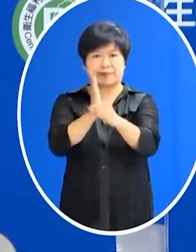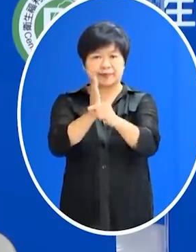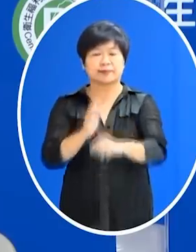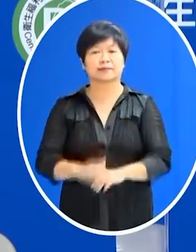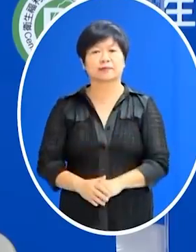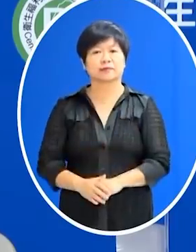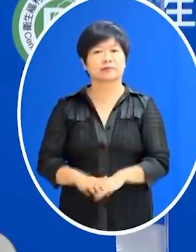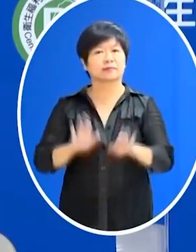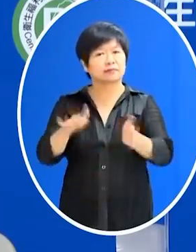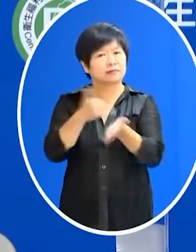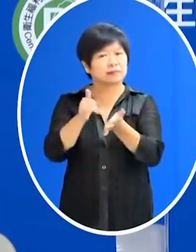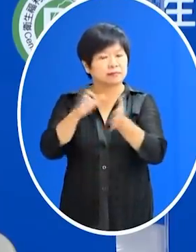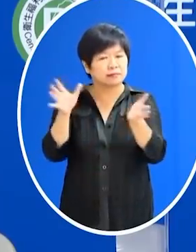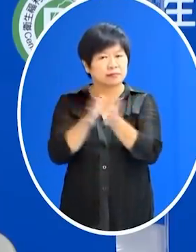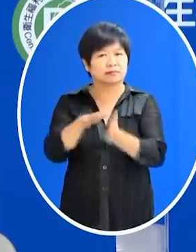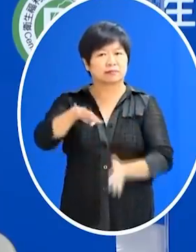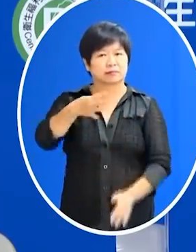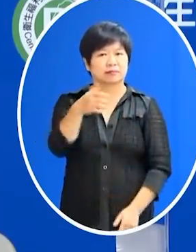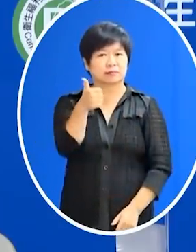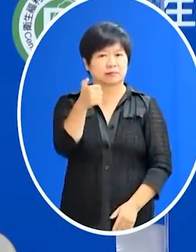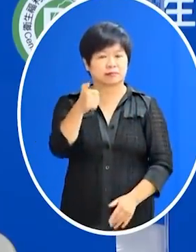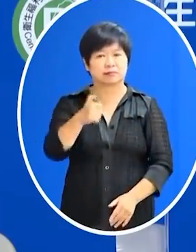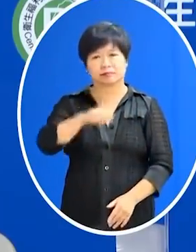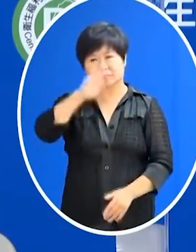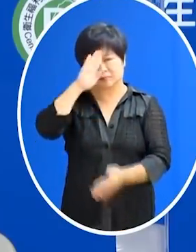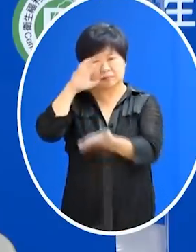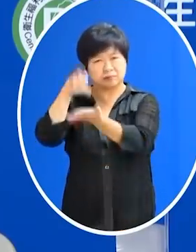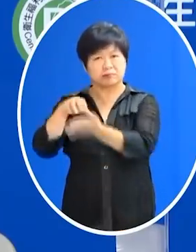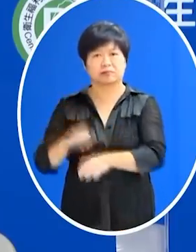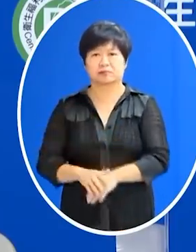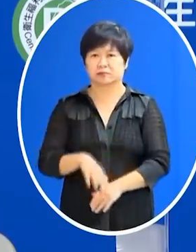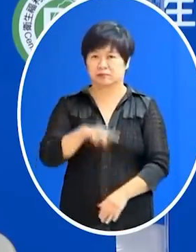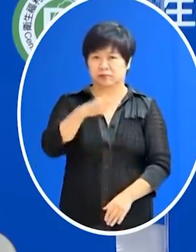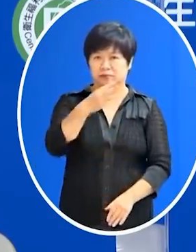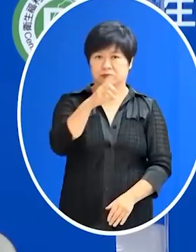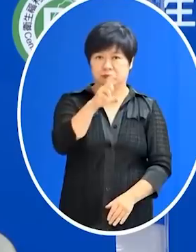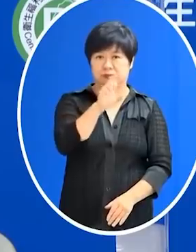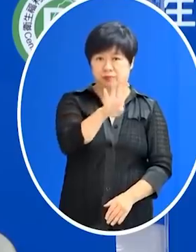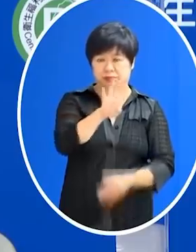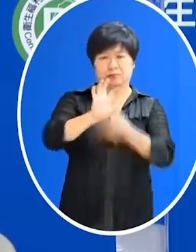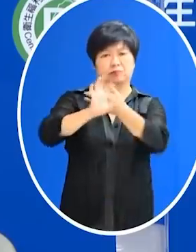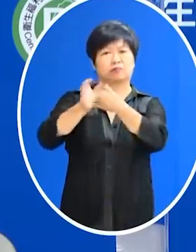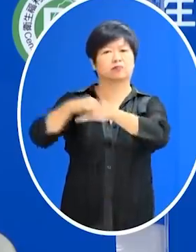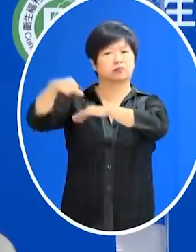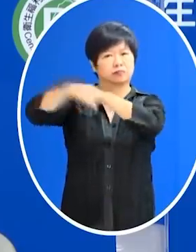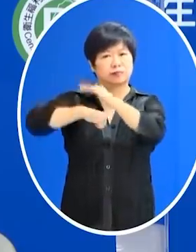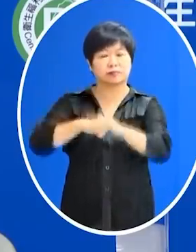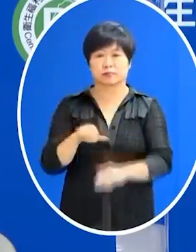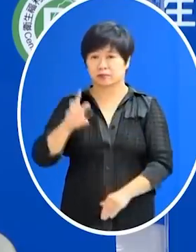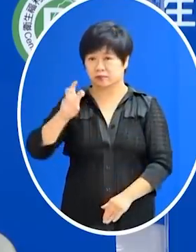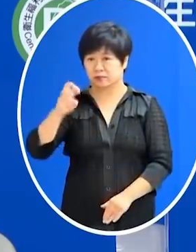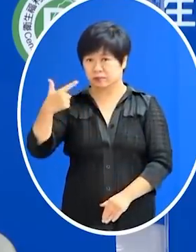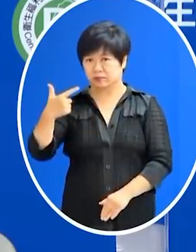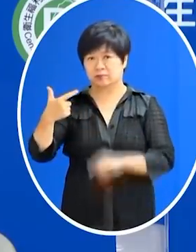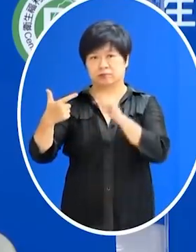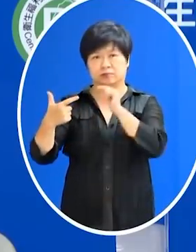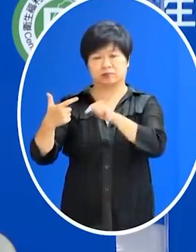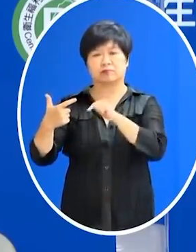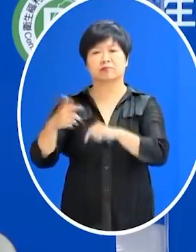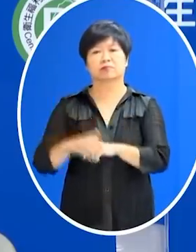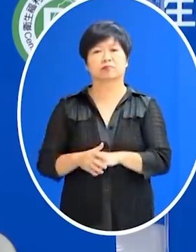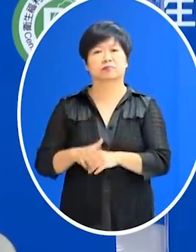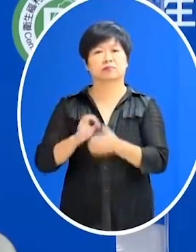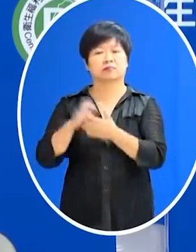在我们总共是455个案例，好，364是境外移入，好，36位是敦睦舰